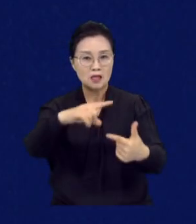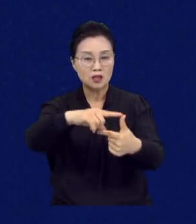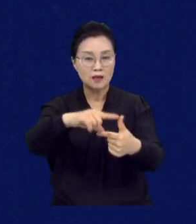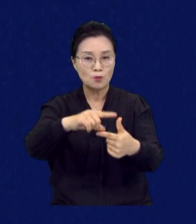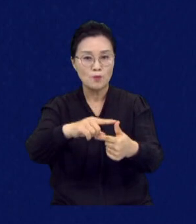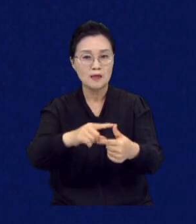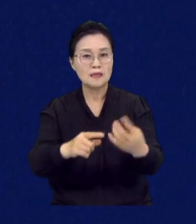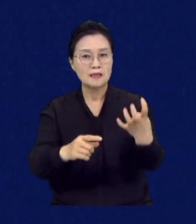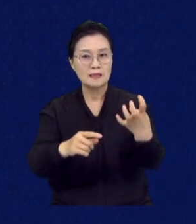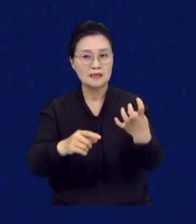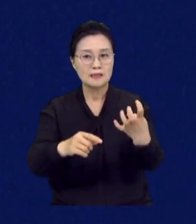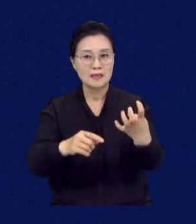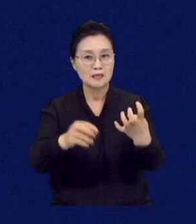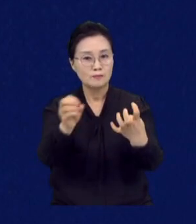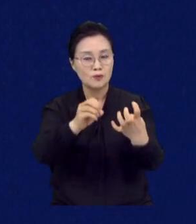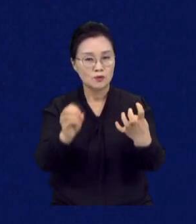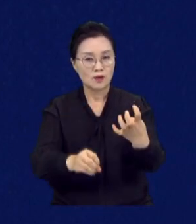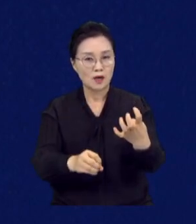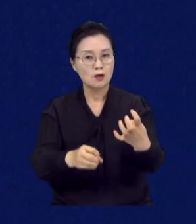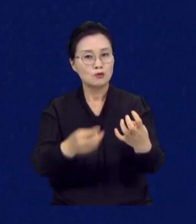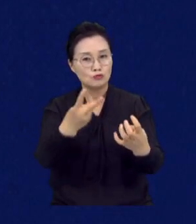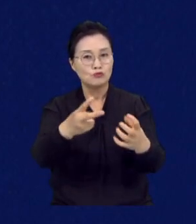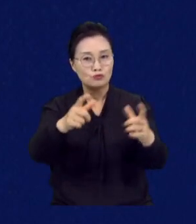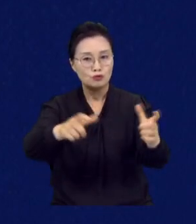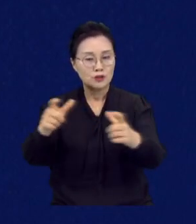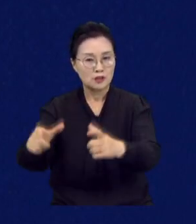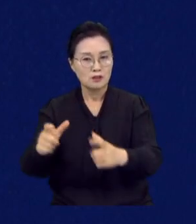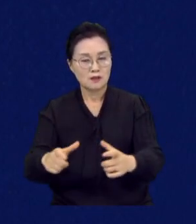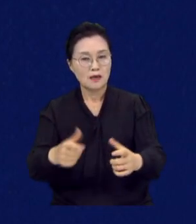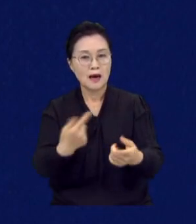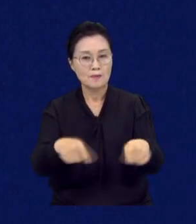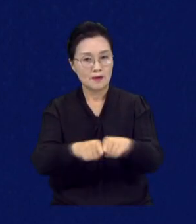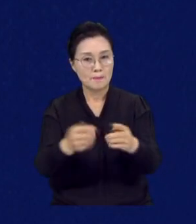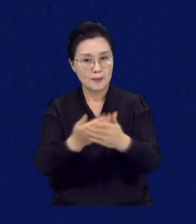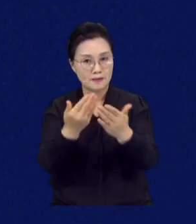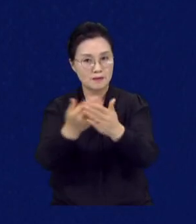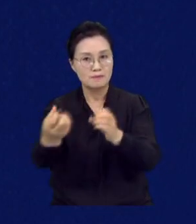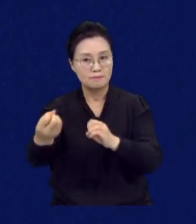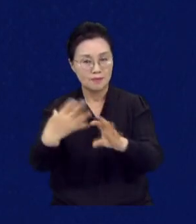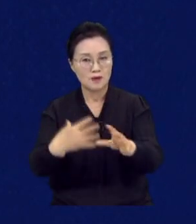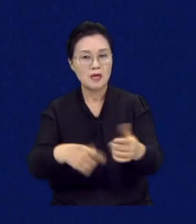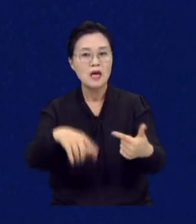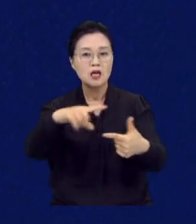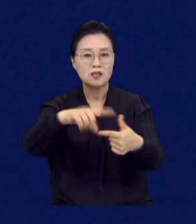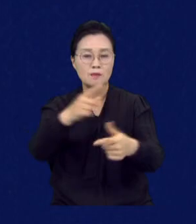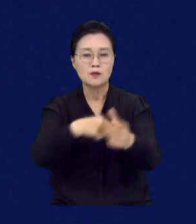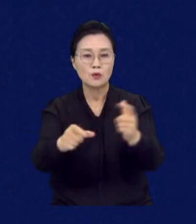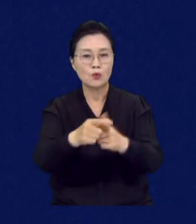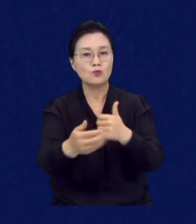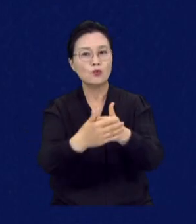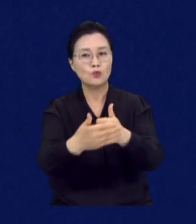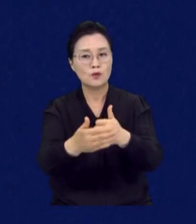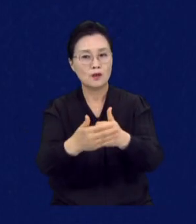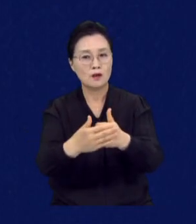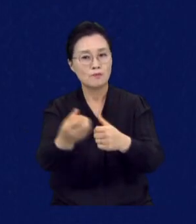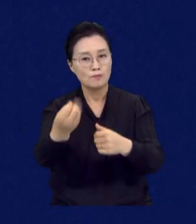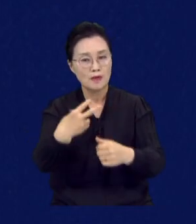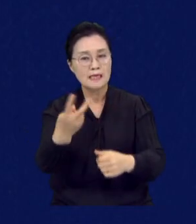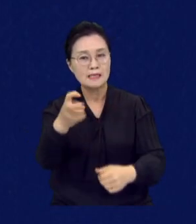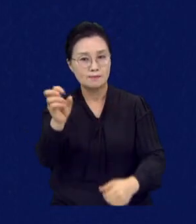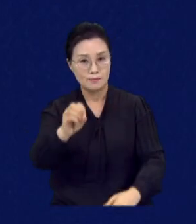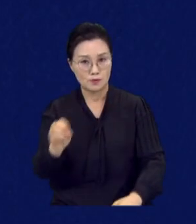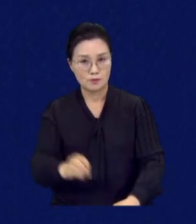경남도민은 40% 정도가 두 지역에 함께 발전할 기회가 될 것이라고 하고 동남에 더 도움이 될 것이라는 의견이